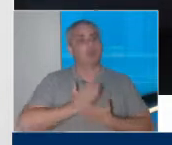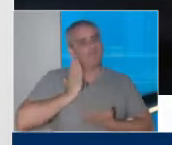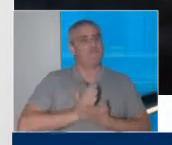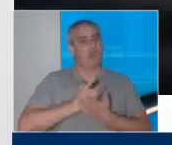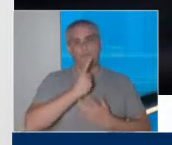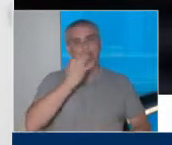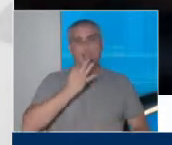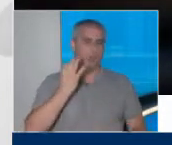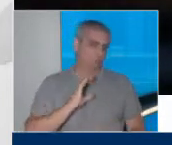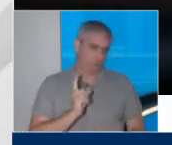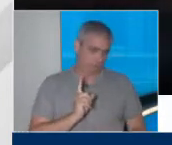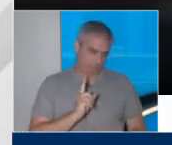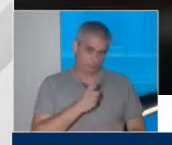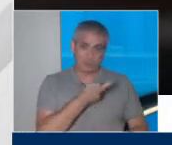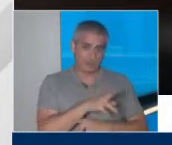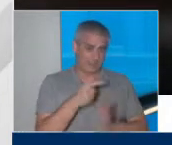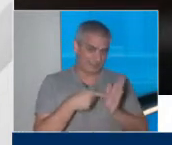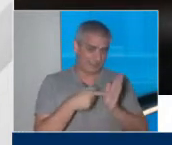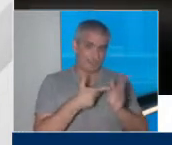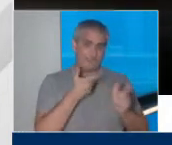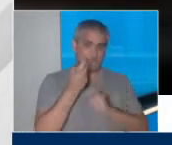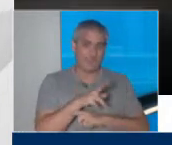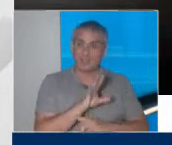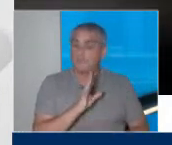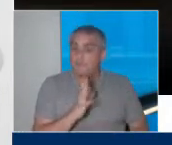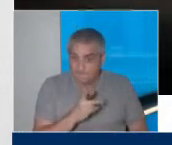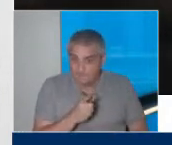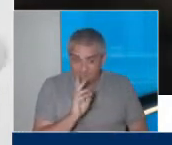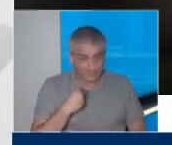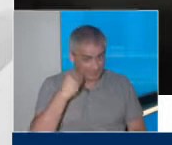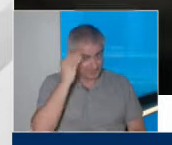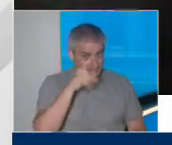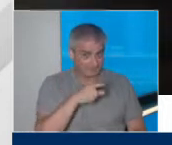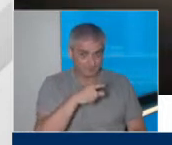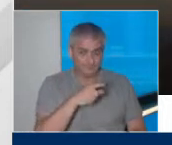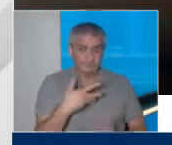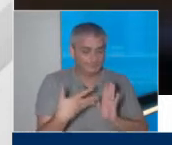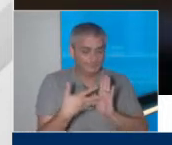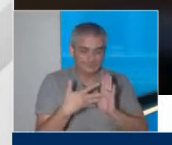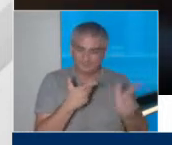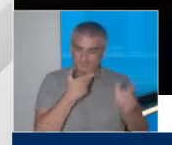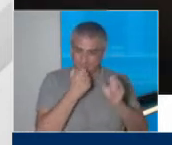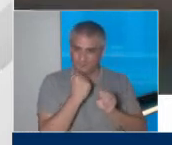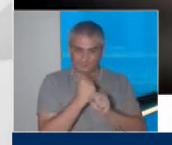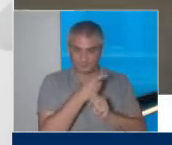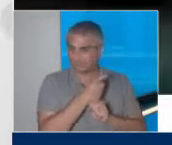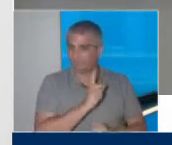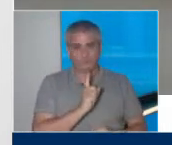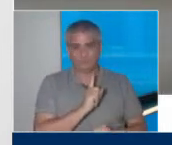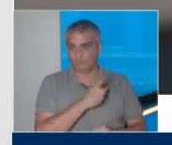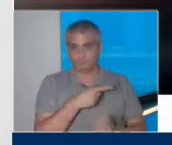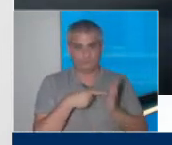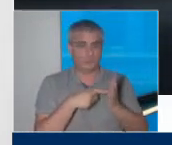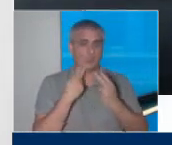חד משמעית שהיא נהרגה מהירי של צה"ל. מה גם, אני מזכיר, שהבדיקה הבליסטית לא ראתה